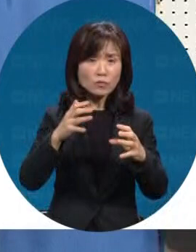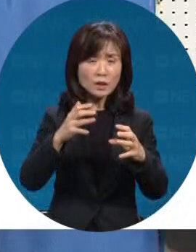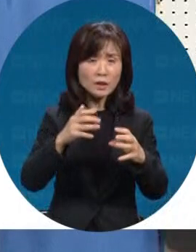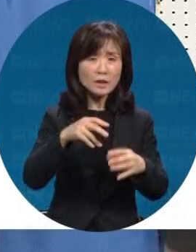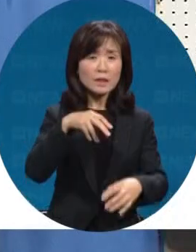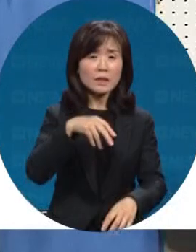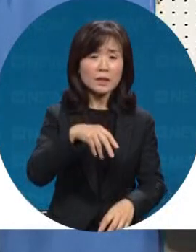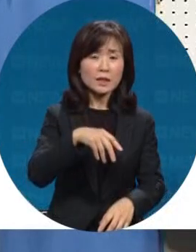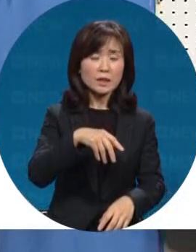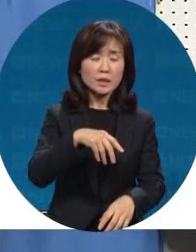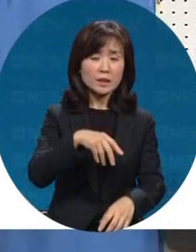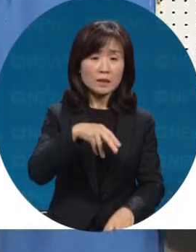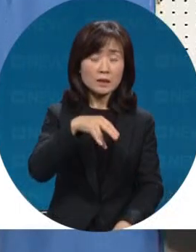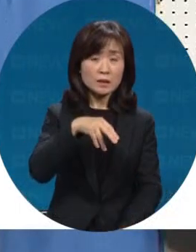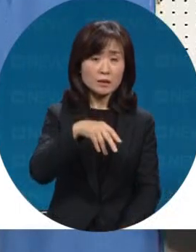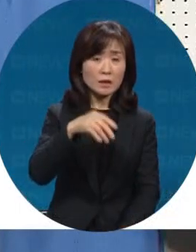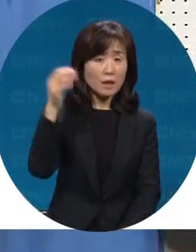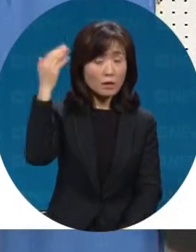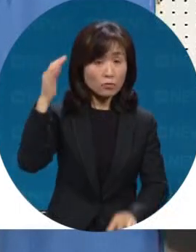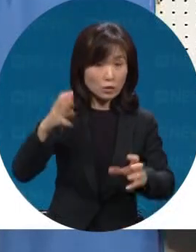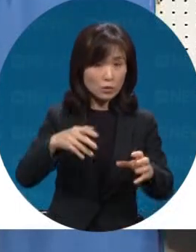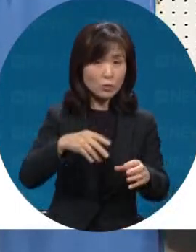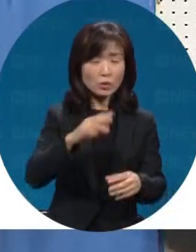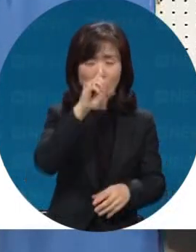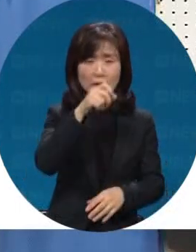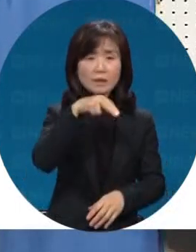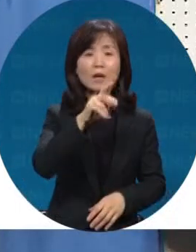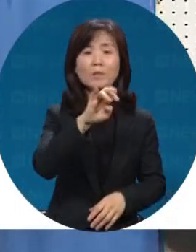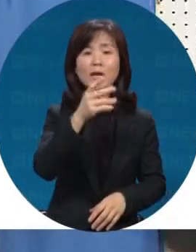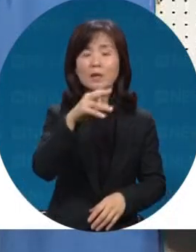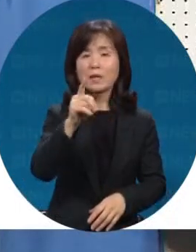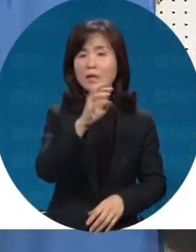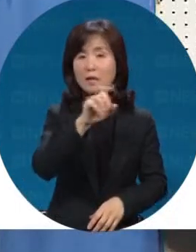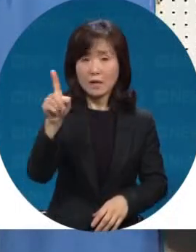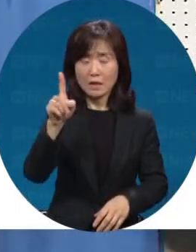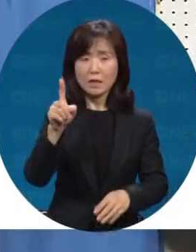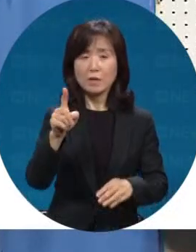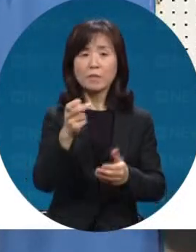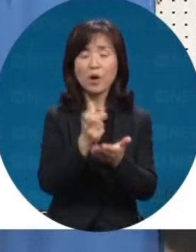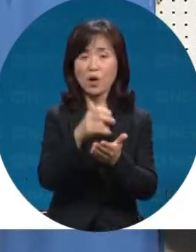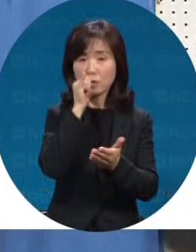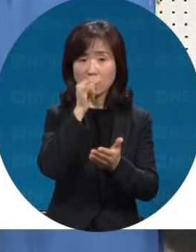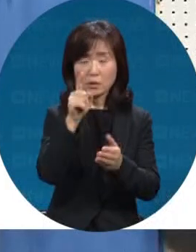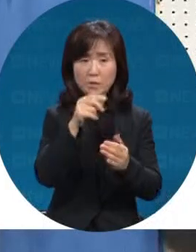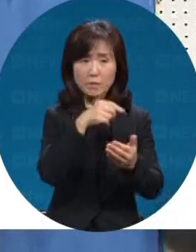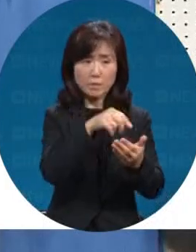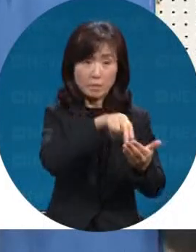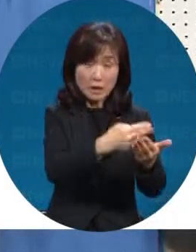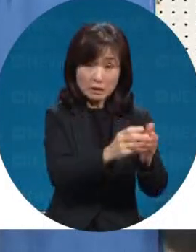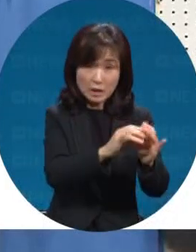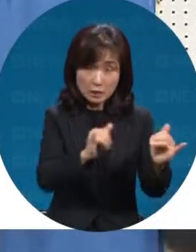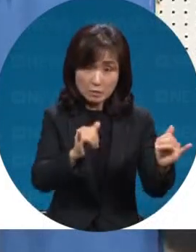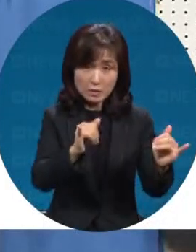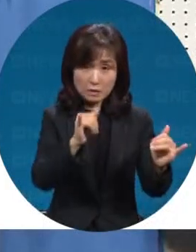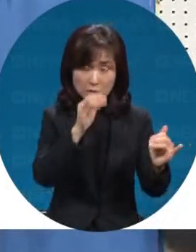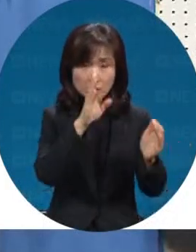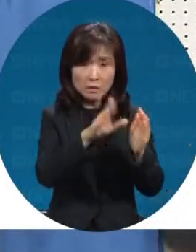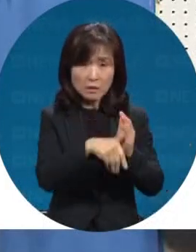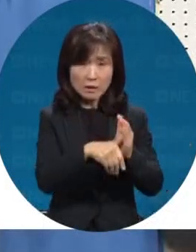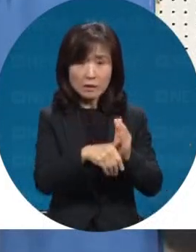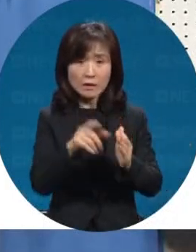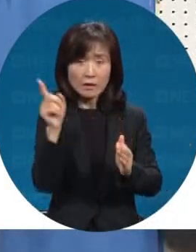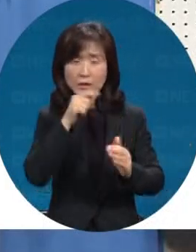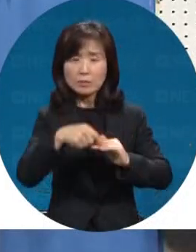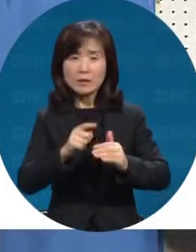사마리안법이 있습니다. 어떤 피해자가 있을 때 구조자가 악한 마음이 아닌 선한 마음으로 이